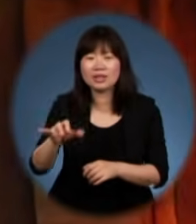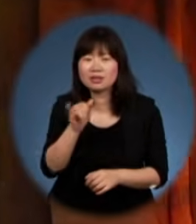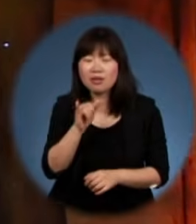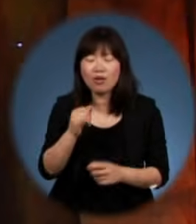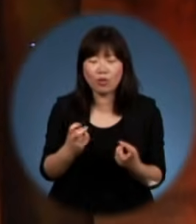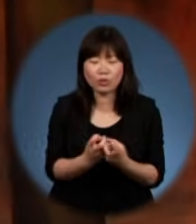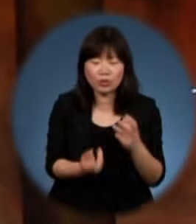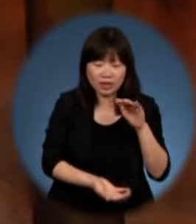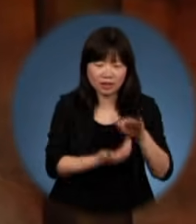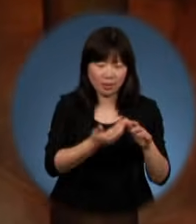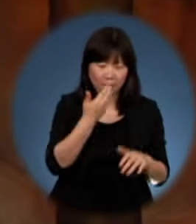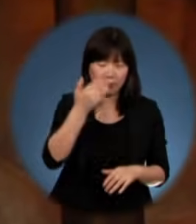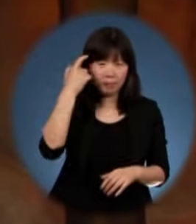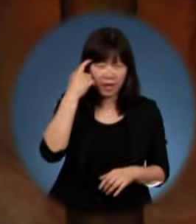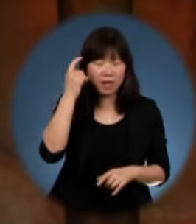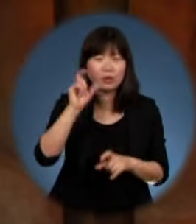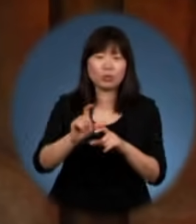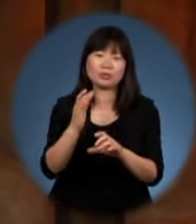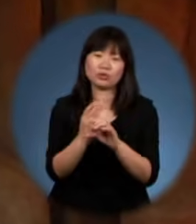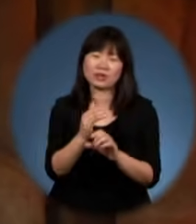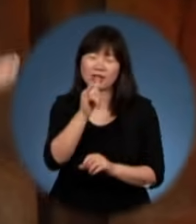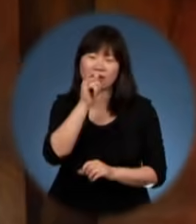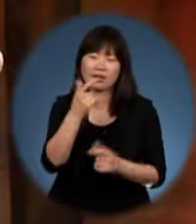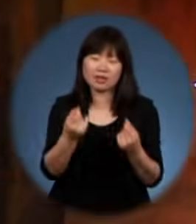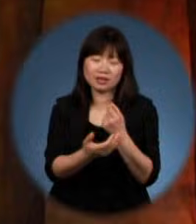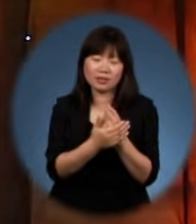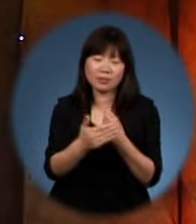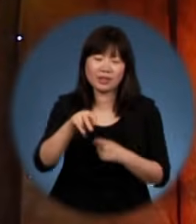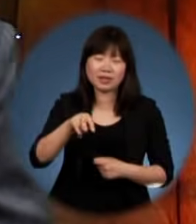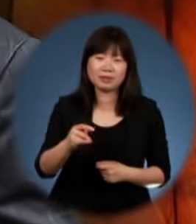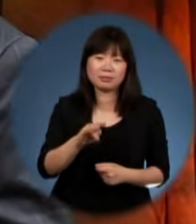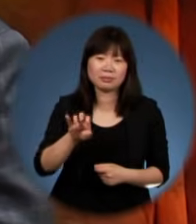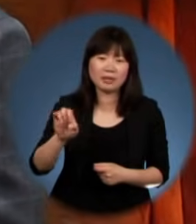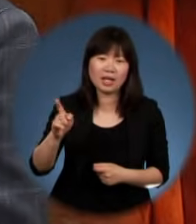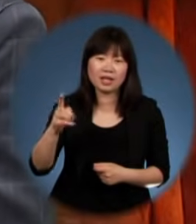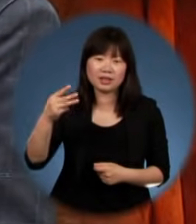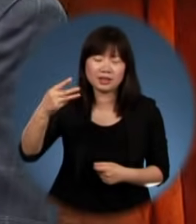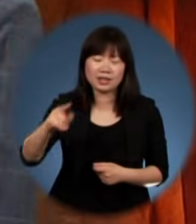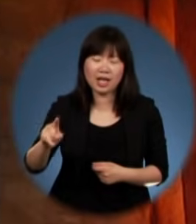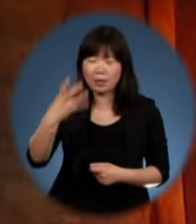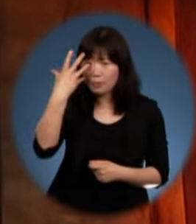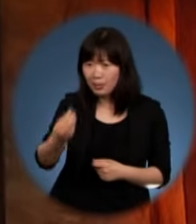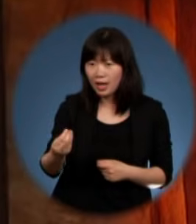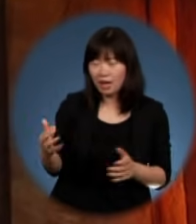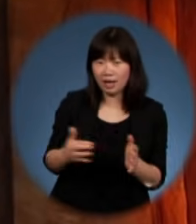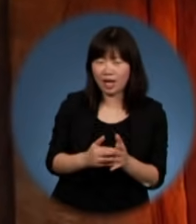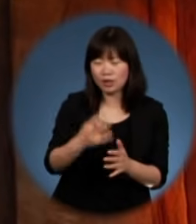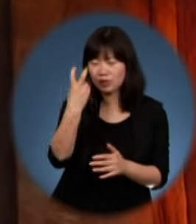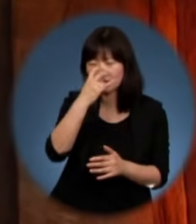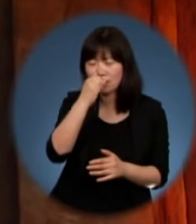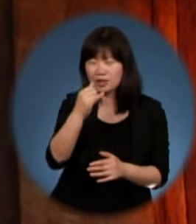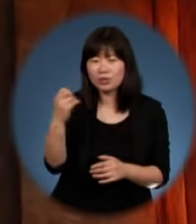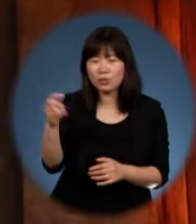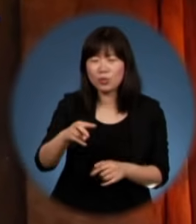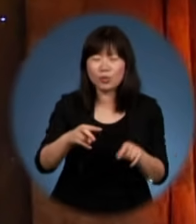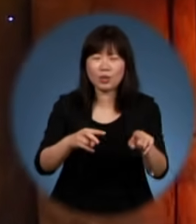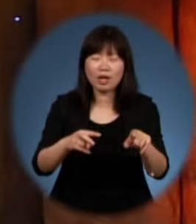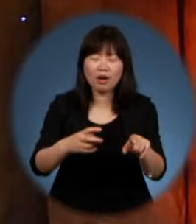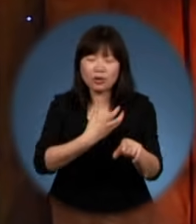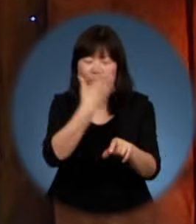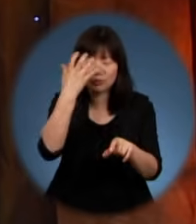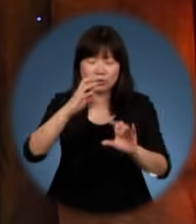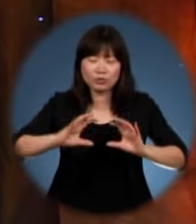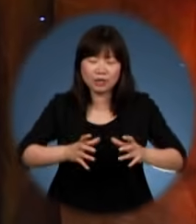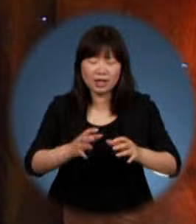이룩할 수 있을까에 대해서 고민했습니다 그래서 그런 스파르타로 모았다 그랬죠 자스퍼 털 관찰하고 이상 국가의 모습을